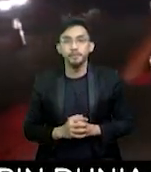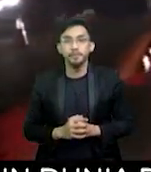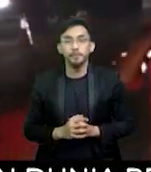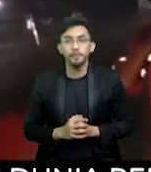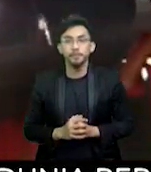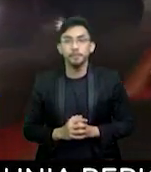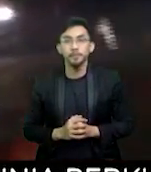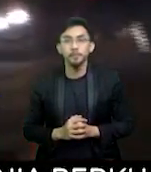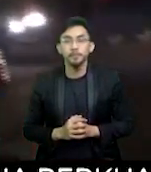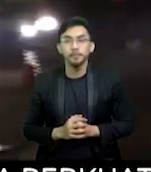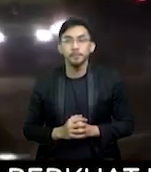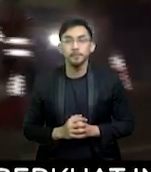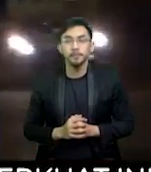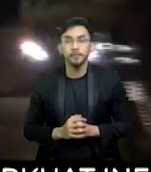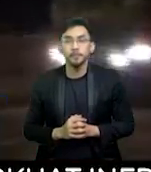Hai